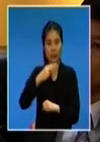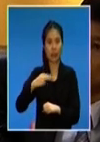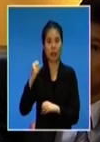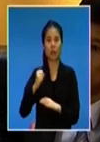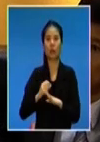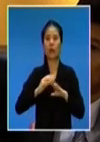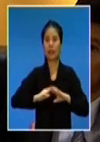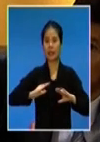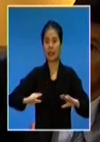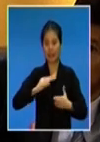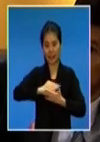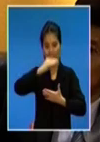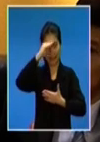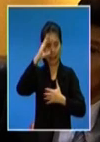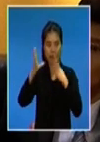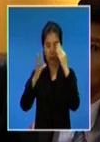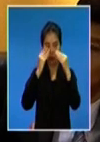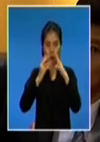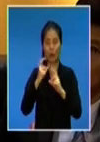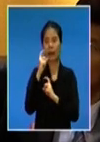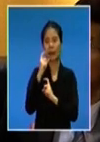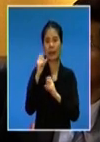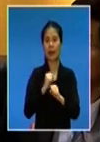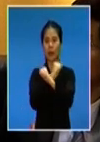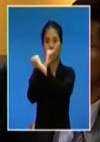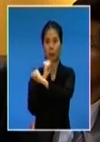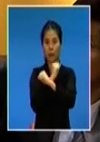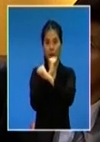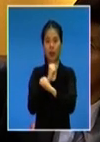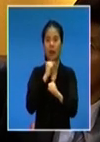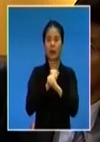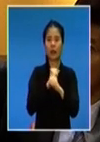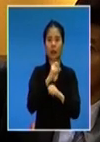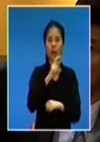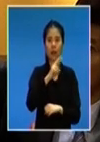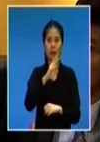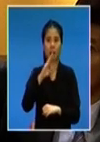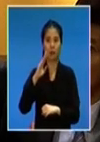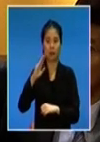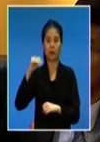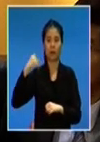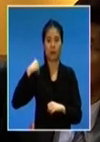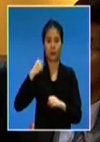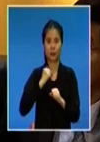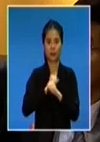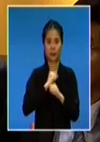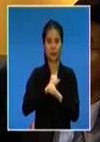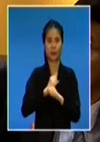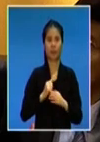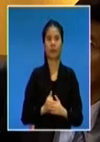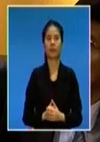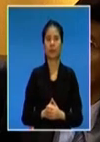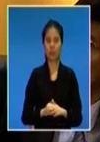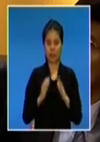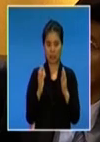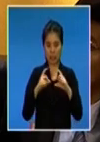างให้เด็กแต่สามารถเอามาใช้อย่างอื่นได้เราเคยเอาไปซื้อเซิร์ฟเวอร์ให้ตำรวจเพื่อจะมาบันทึกใบขับขี่เพรา